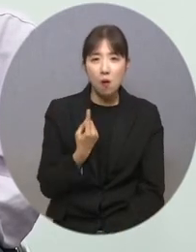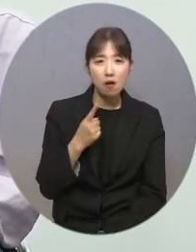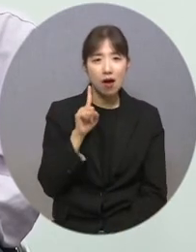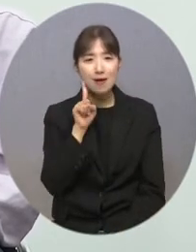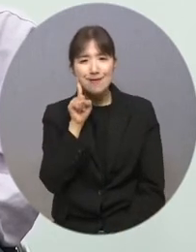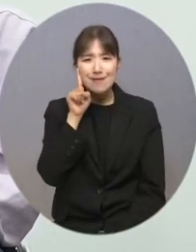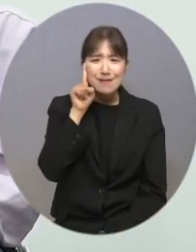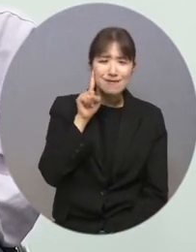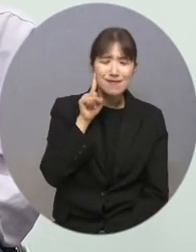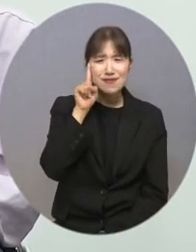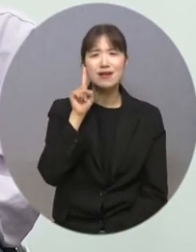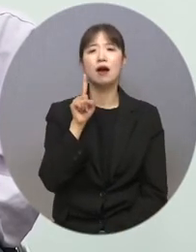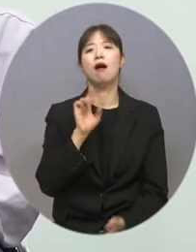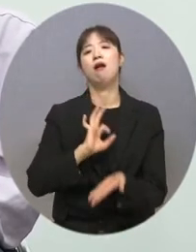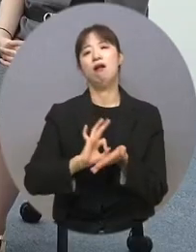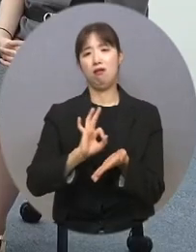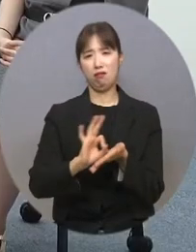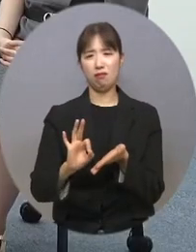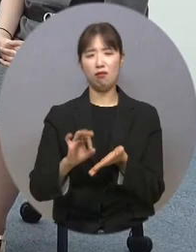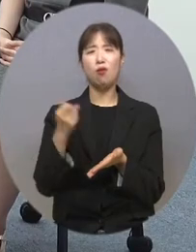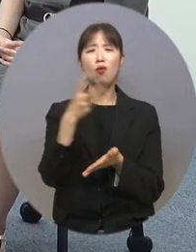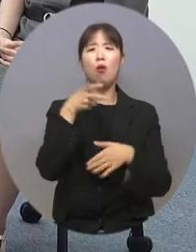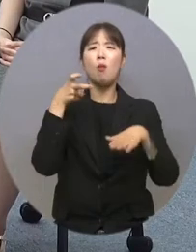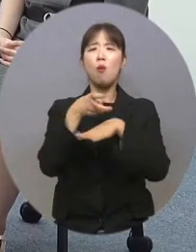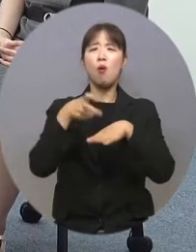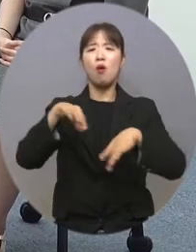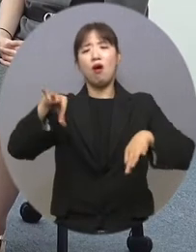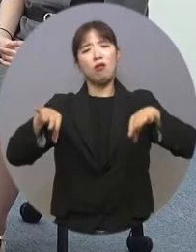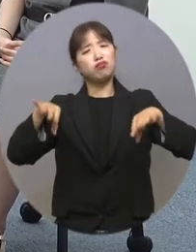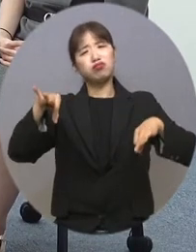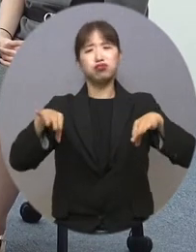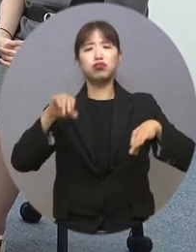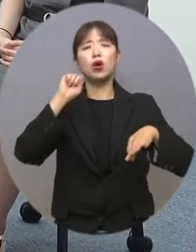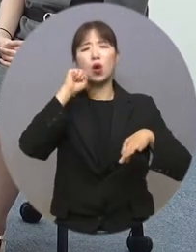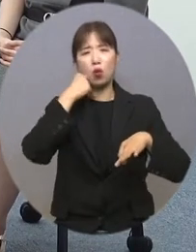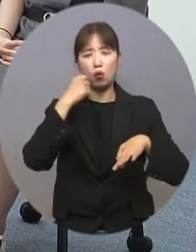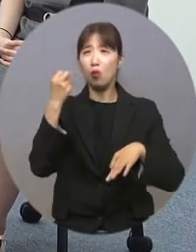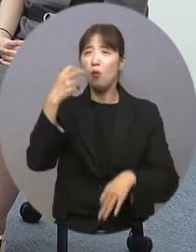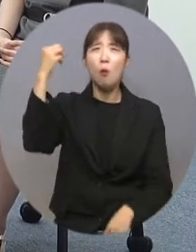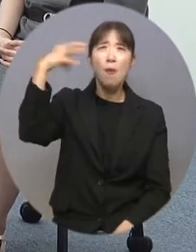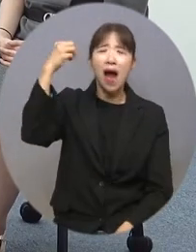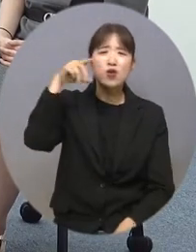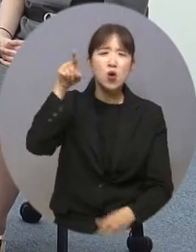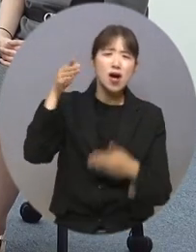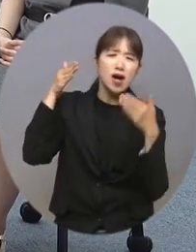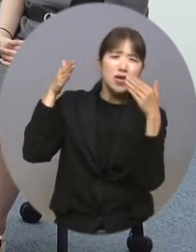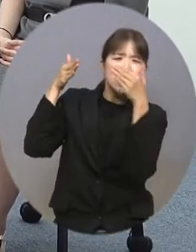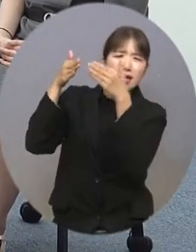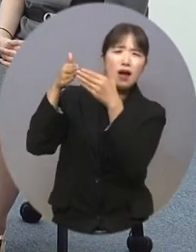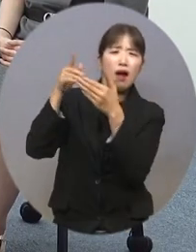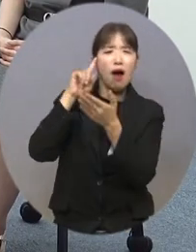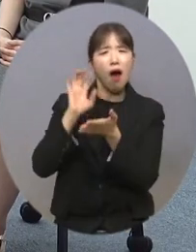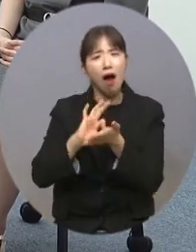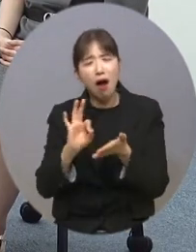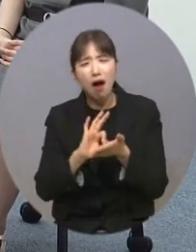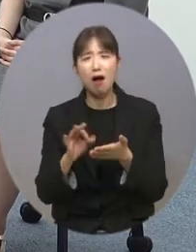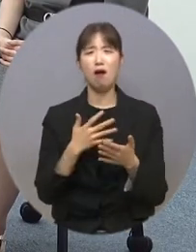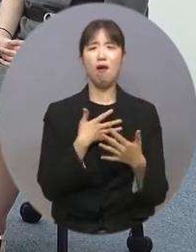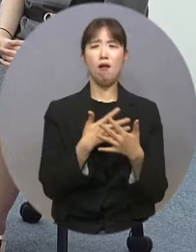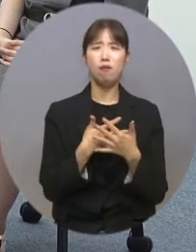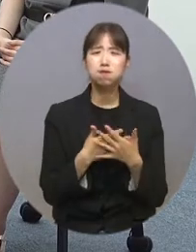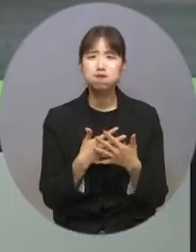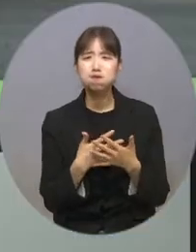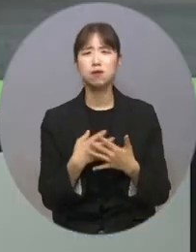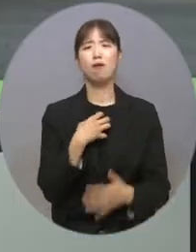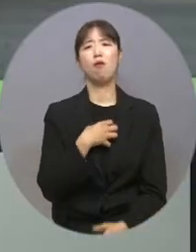해야 되는거 잖아요 아무래도 균형을 점이 더 어렵고 안되면 어떻게 언제 나올지도 모르고 하다 보니까 굉장히 초조하고